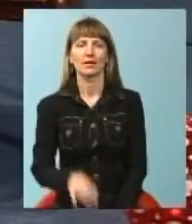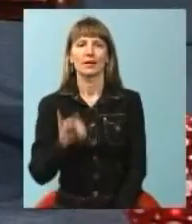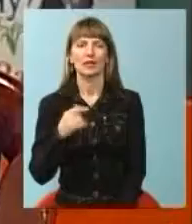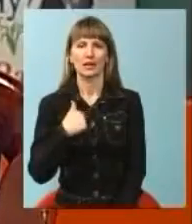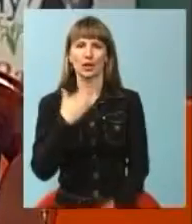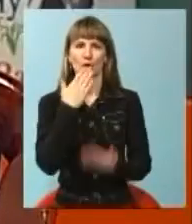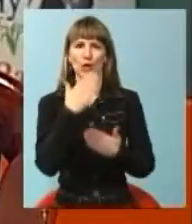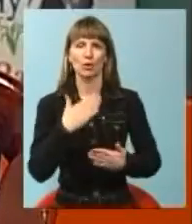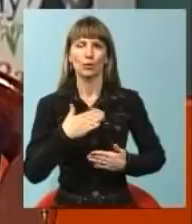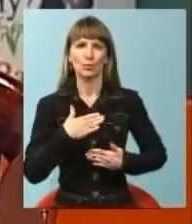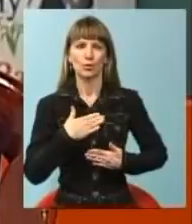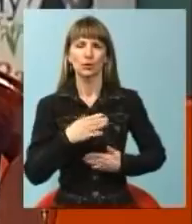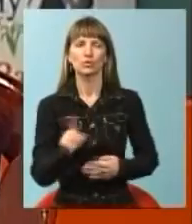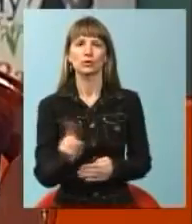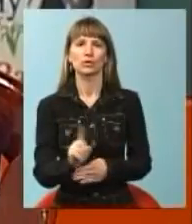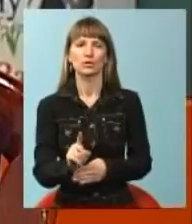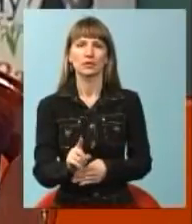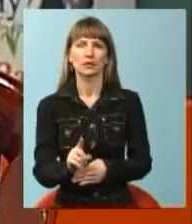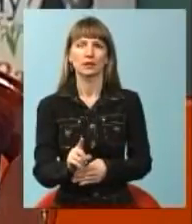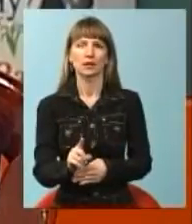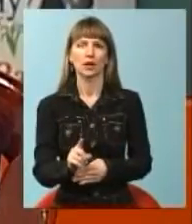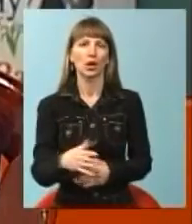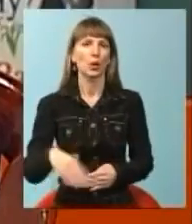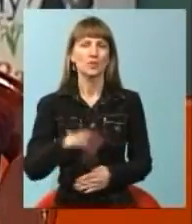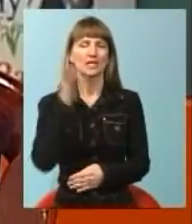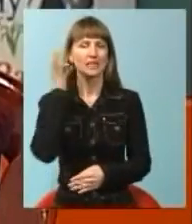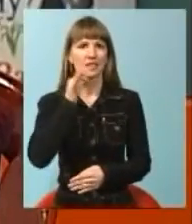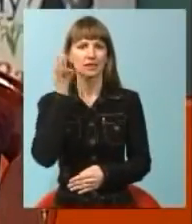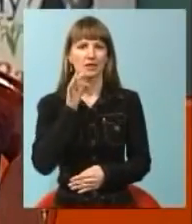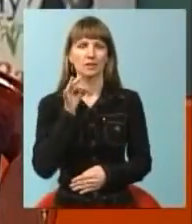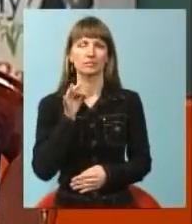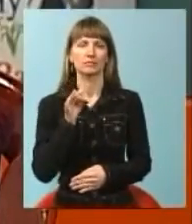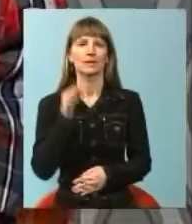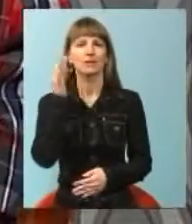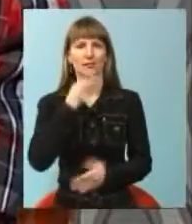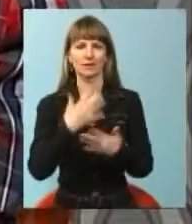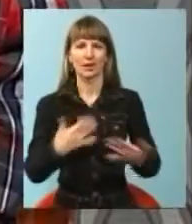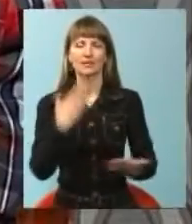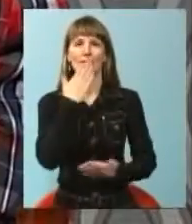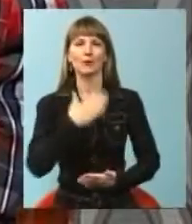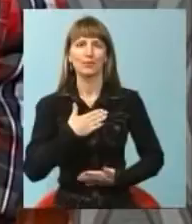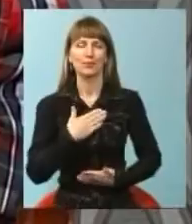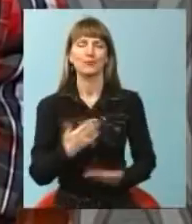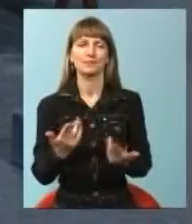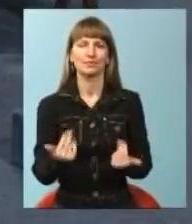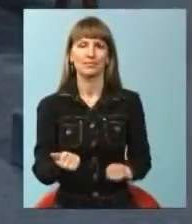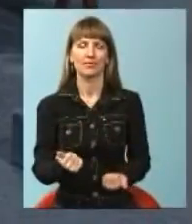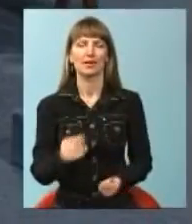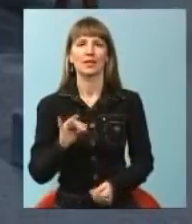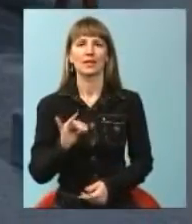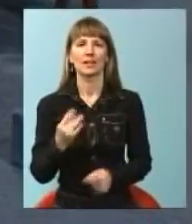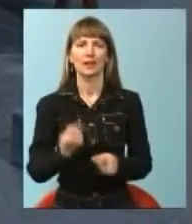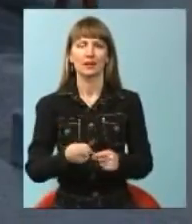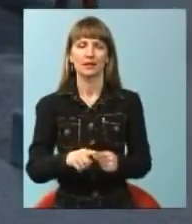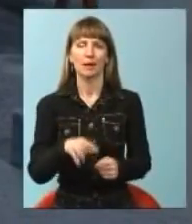Я люблю щось, усе сладке. Солоде, що полюбляєш. Так.